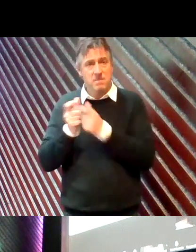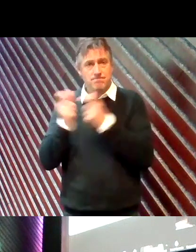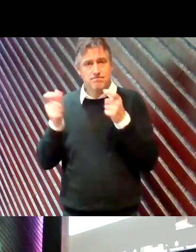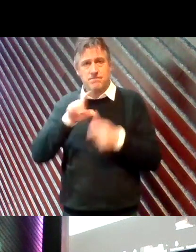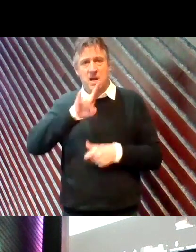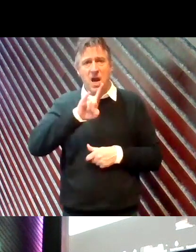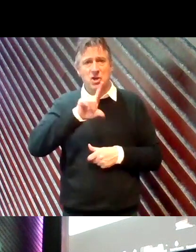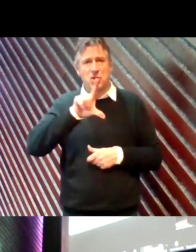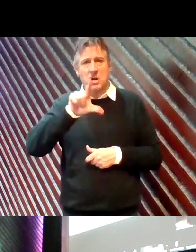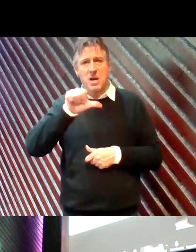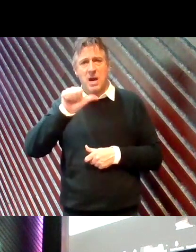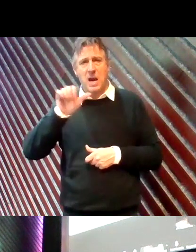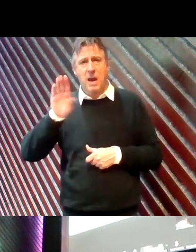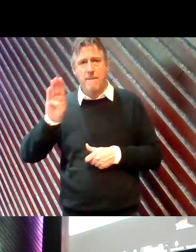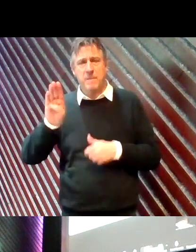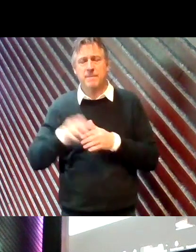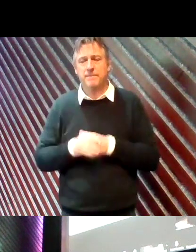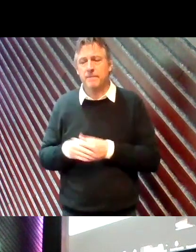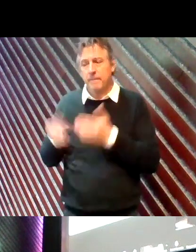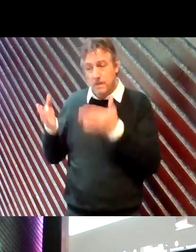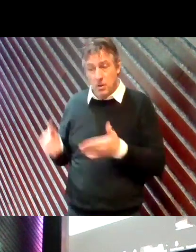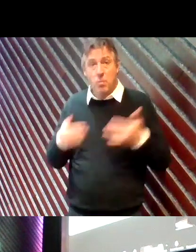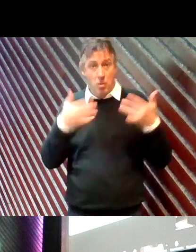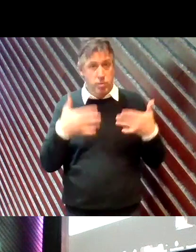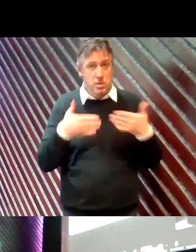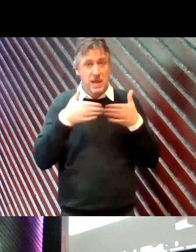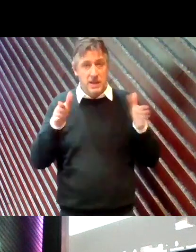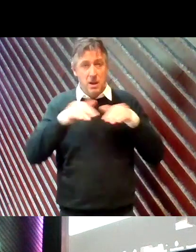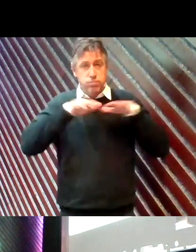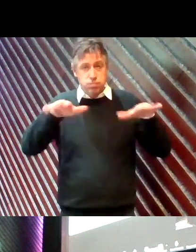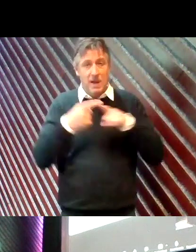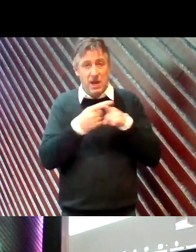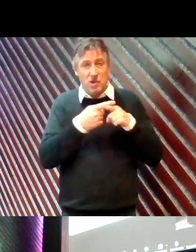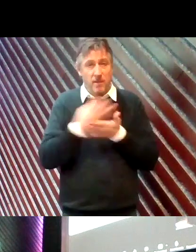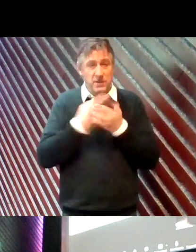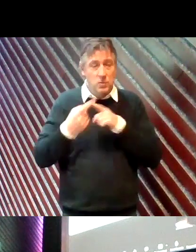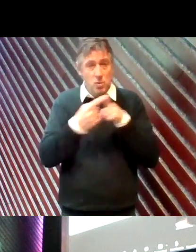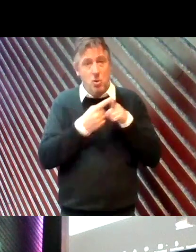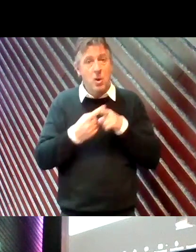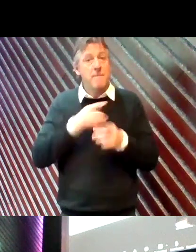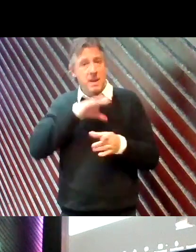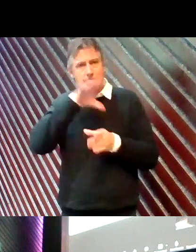très forte sur l'open data est-ce que ça peut permettre mais surtout en intégrant la conception universale